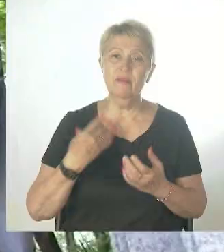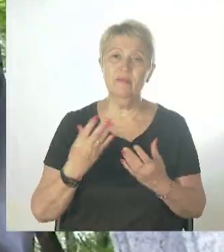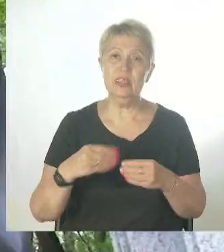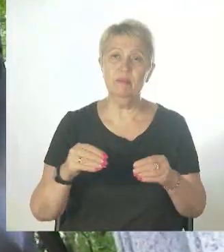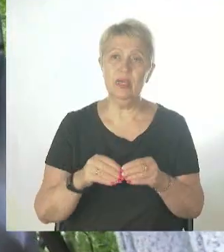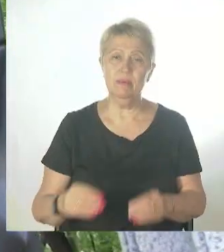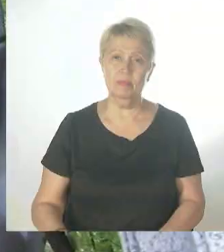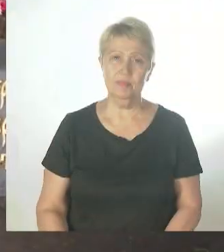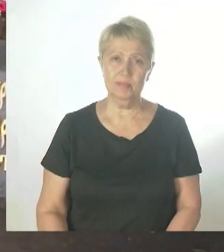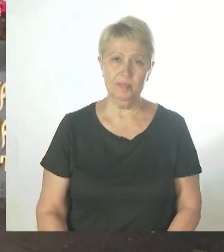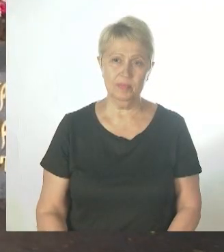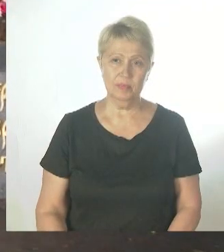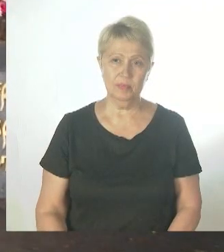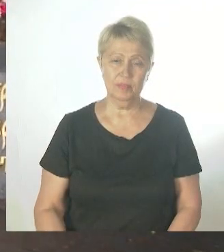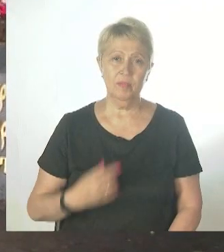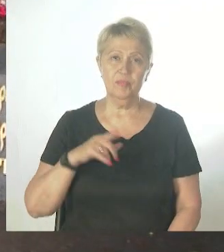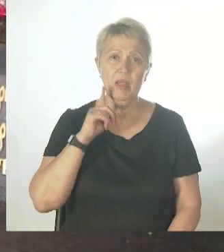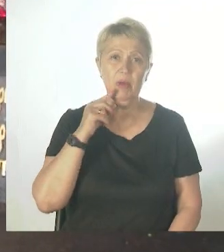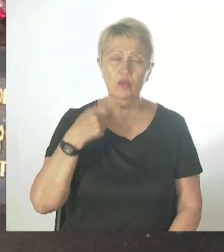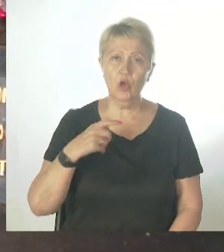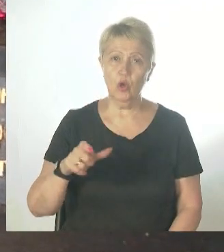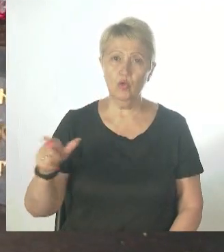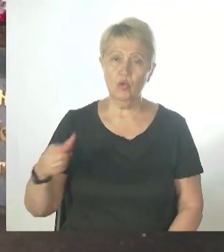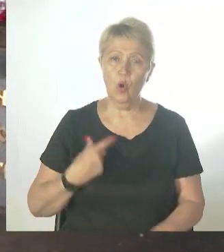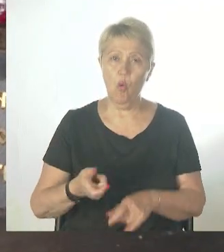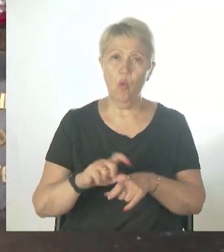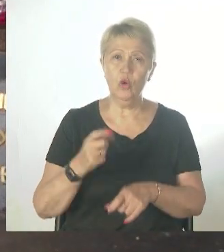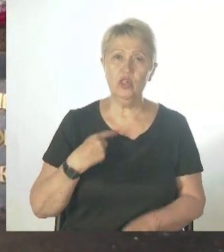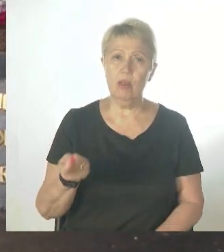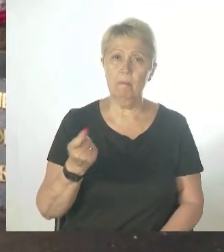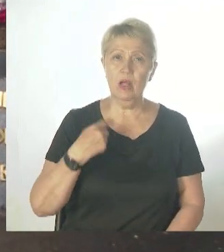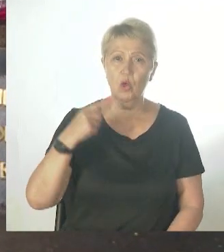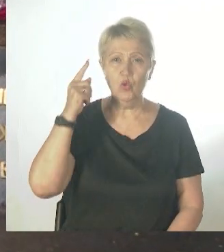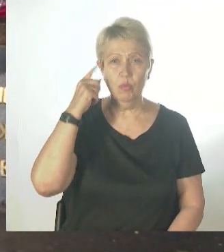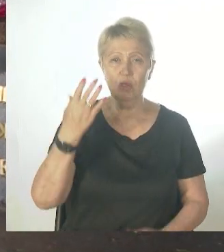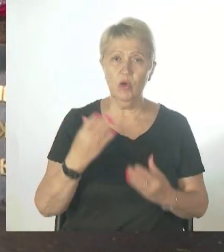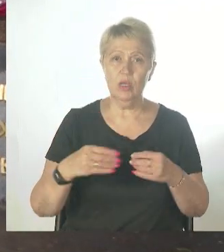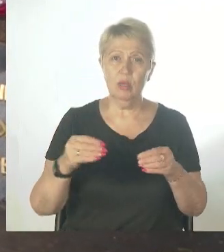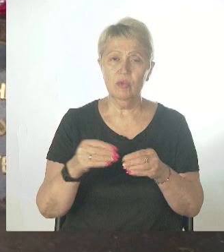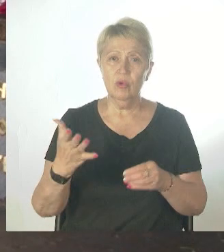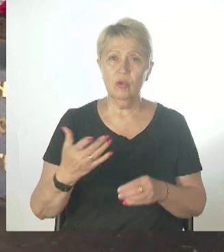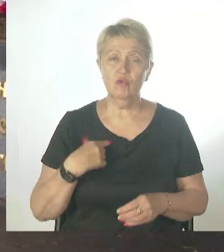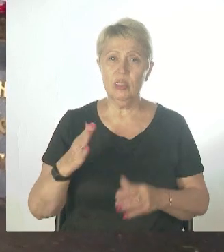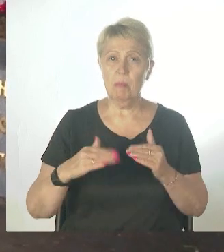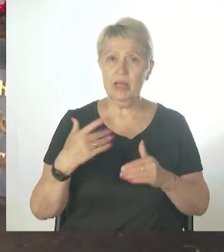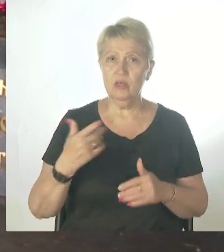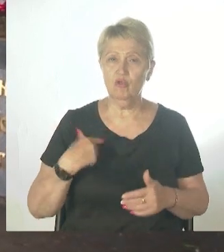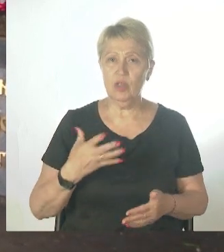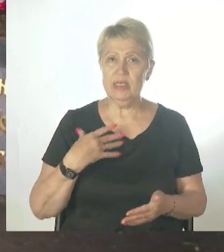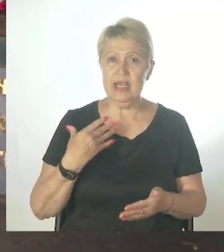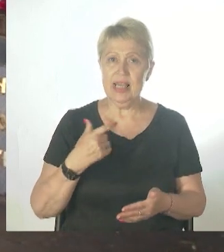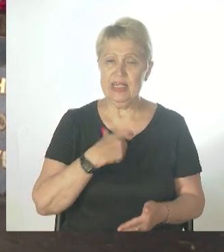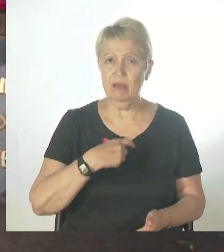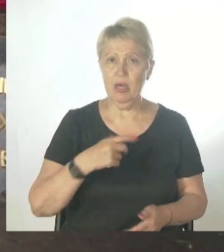учебных заведениях. Молодые люди очень мало думают о семье, практически себя не готовят к ней. Готовят